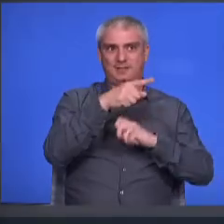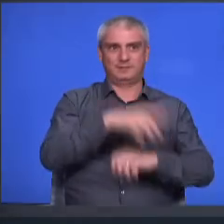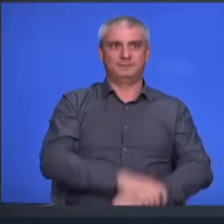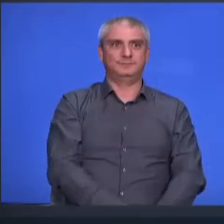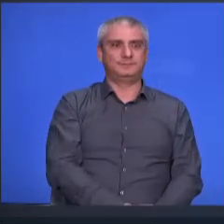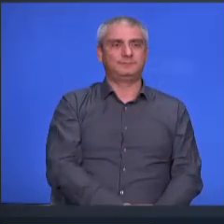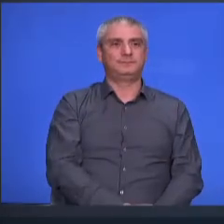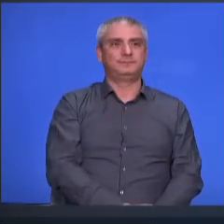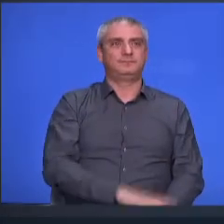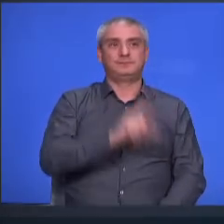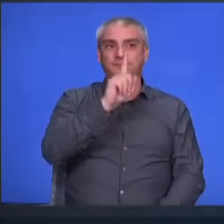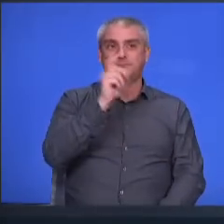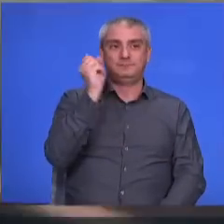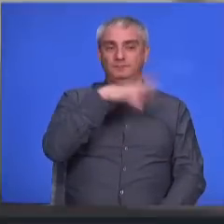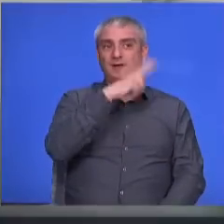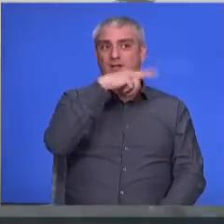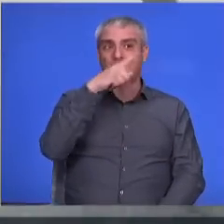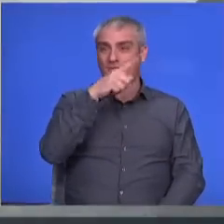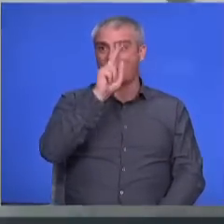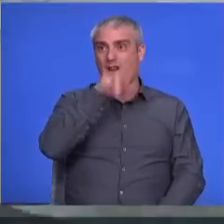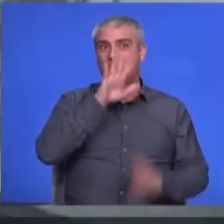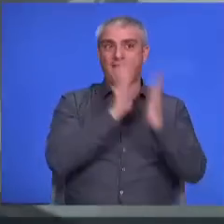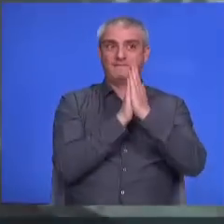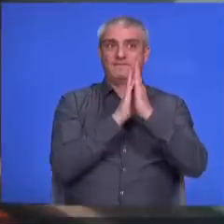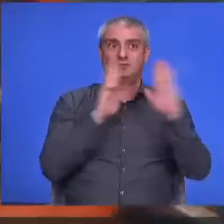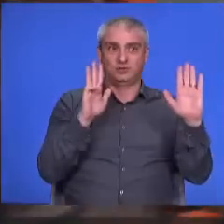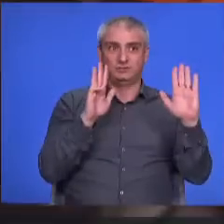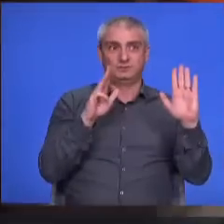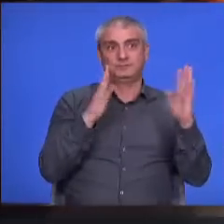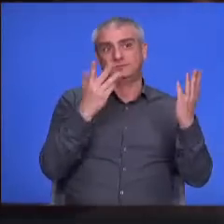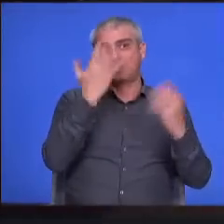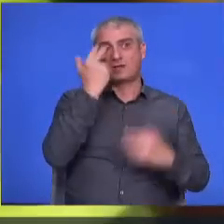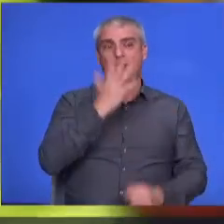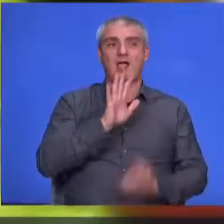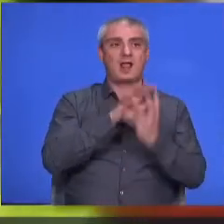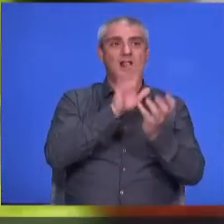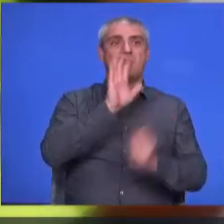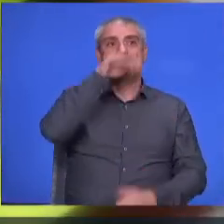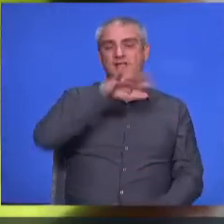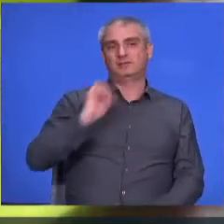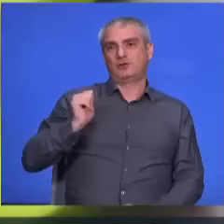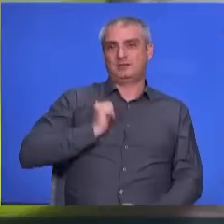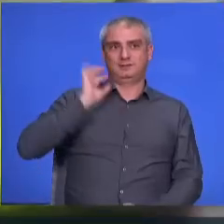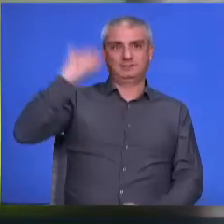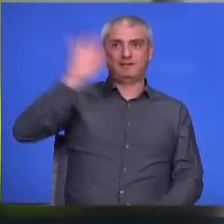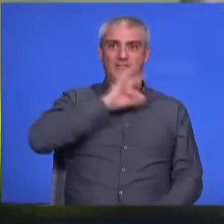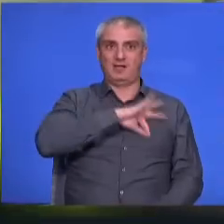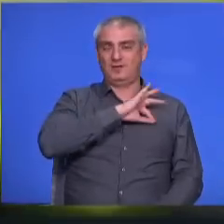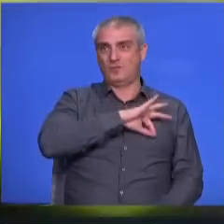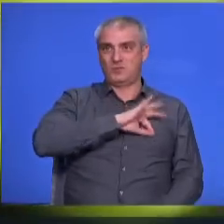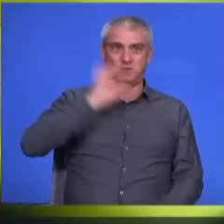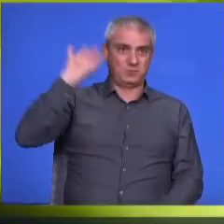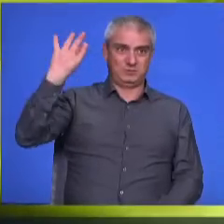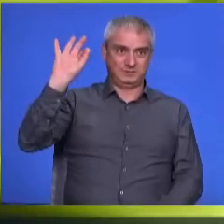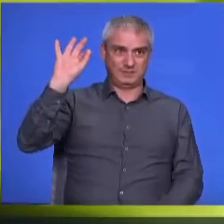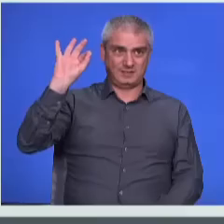Valdemir showed up in Norway in 2019 and he had been apparently a military whale for the Russian